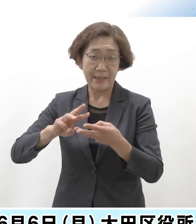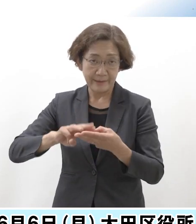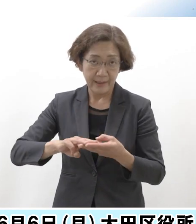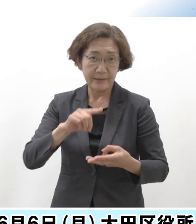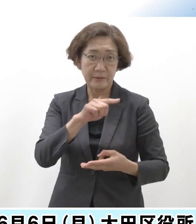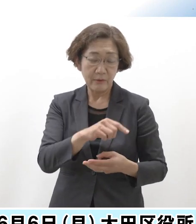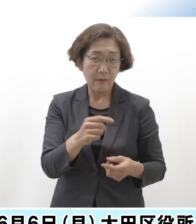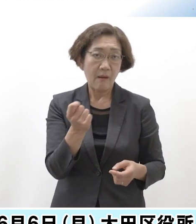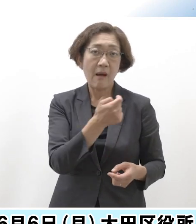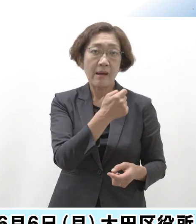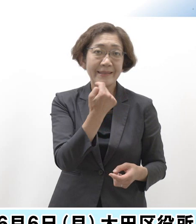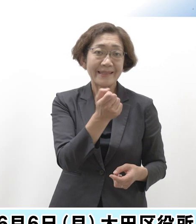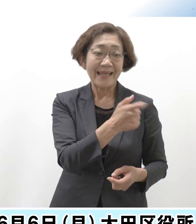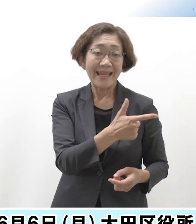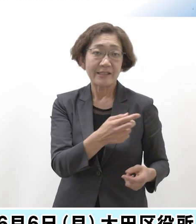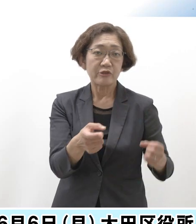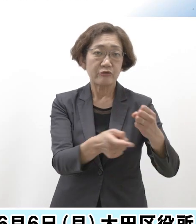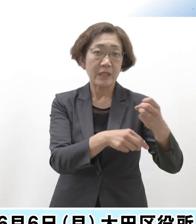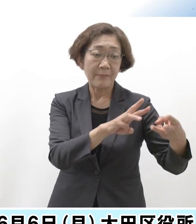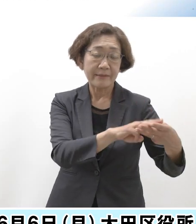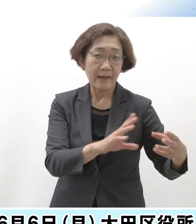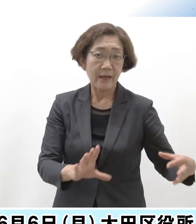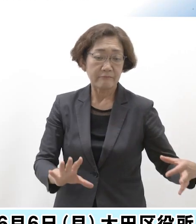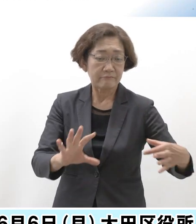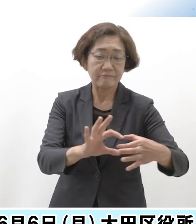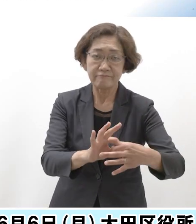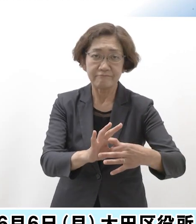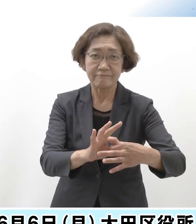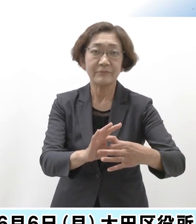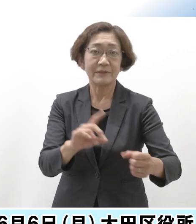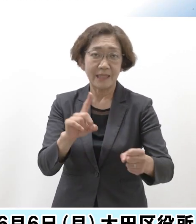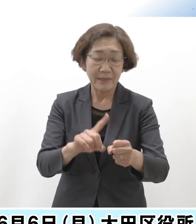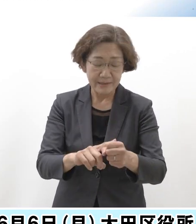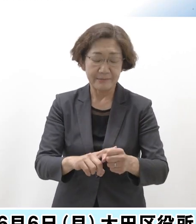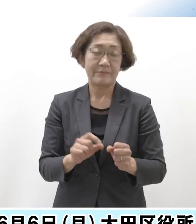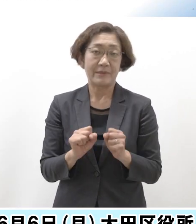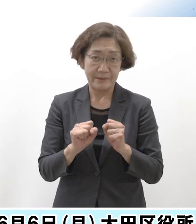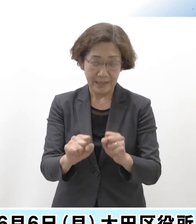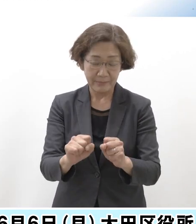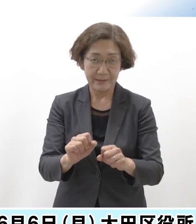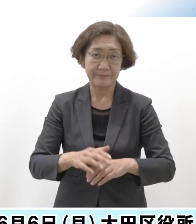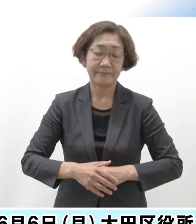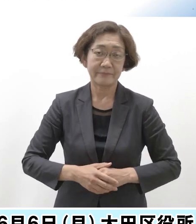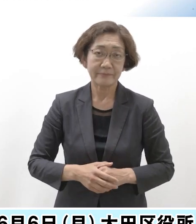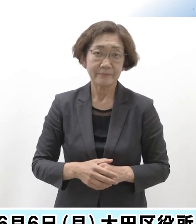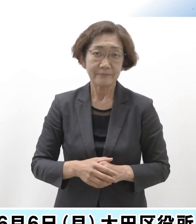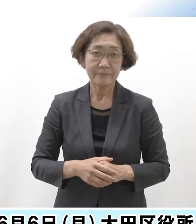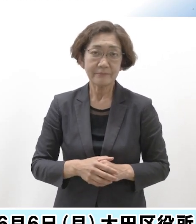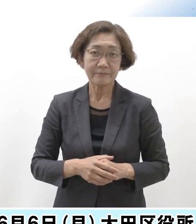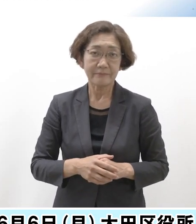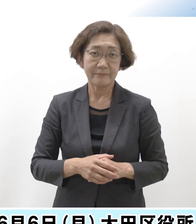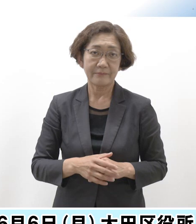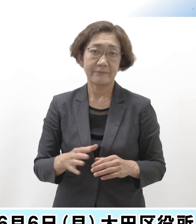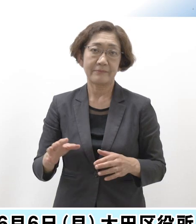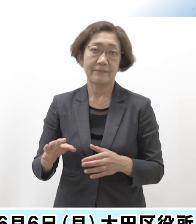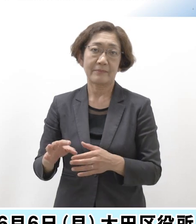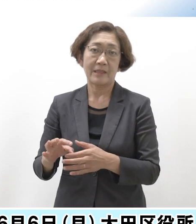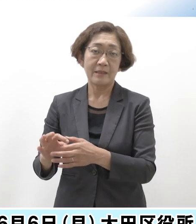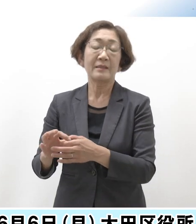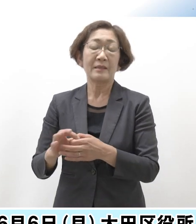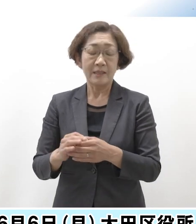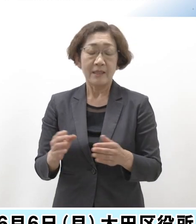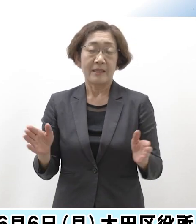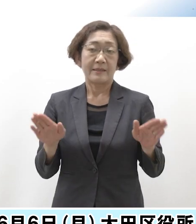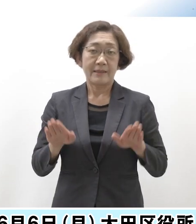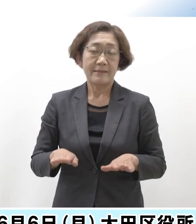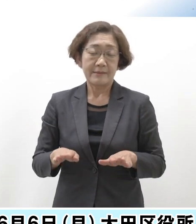まずは一期整備である東急多摩川線と複線で 京急蒲田駅まで延伸する整備を進め